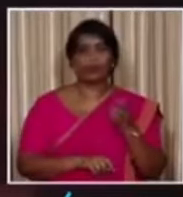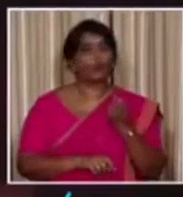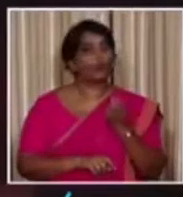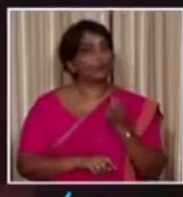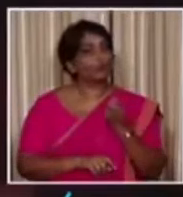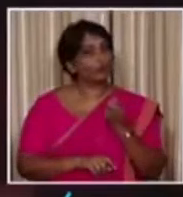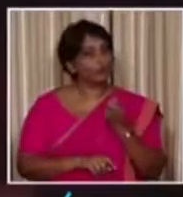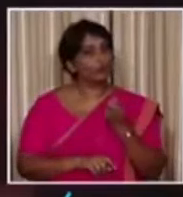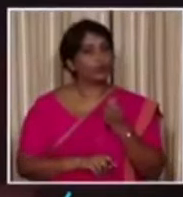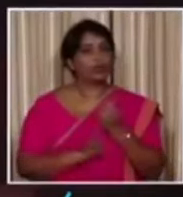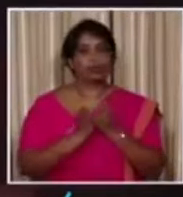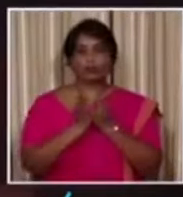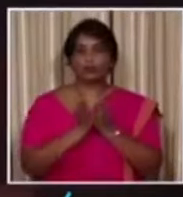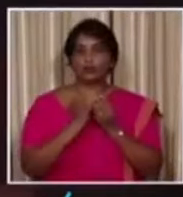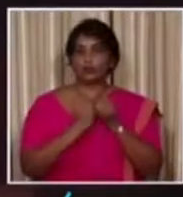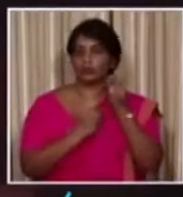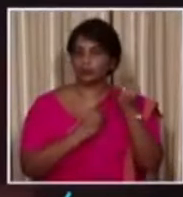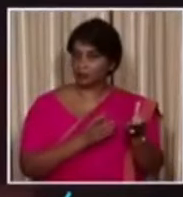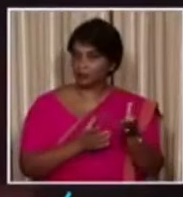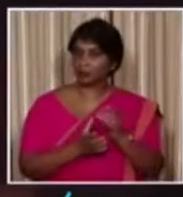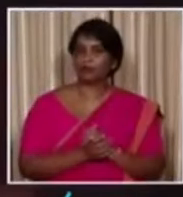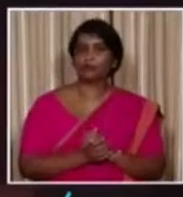මූල්‍ය සම්පත ලබාගෙන